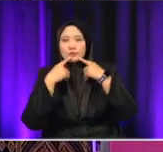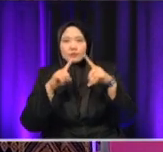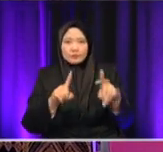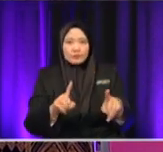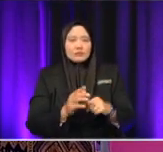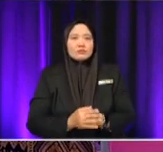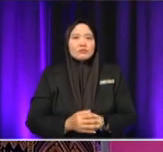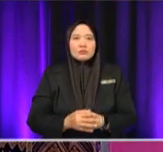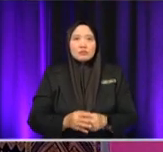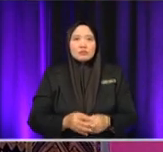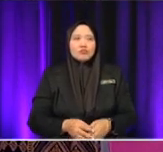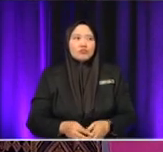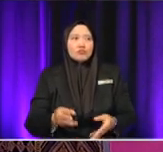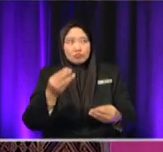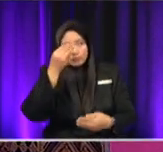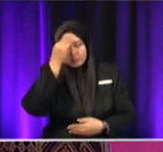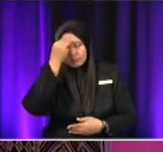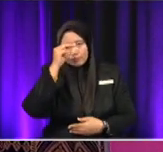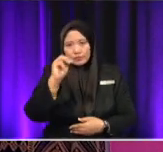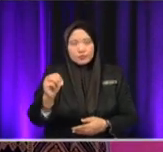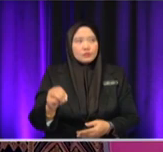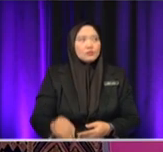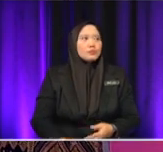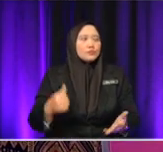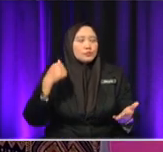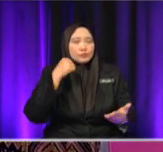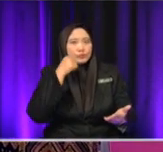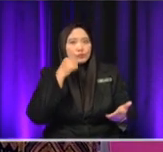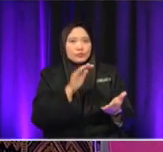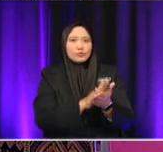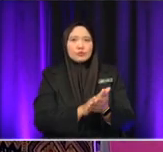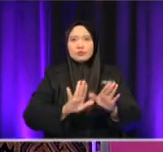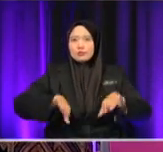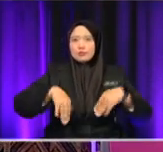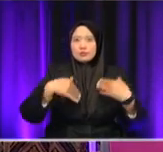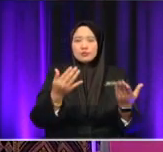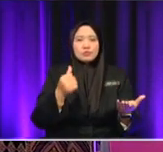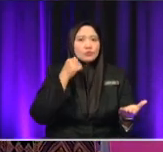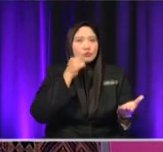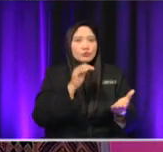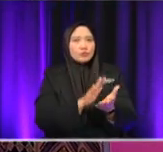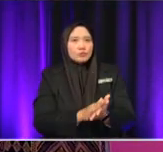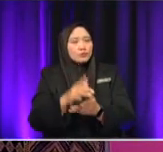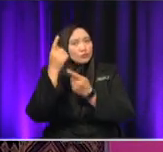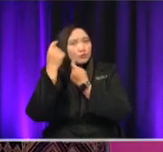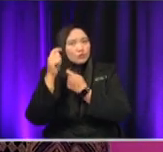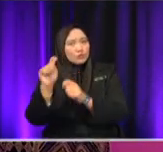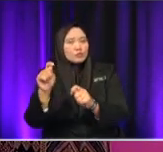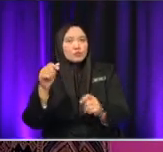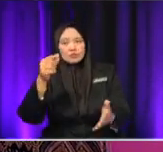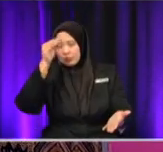bahwasanya kemuliaan seseorang istri itu terletak kepada Bagaimana seorang istri itu mentaati suaminya